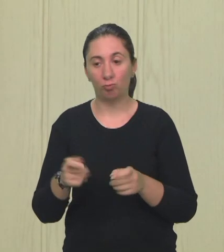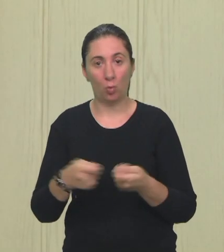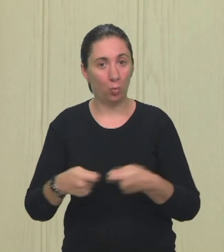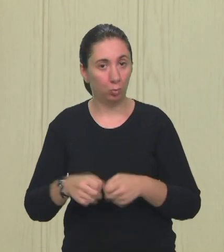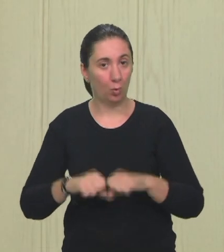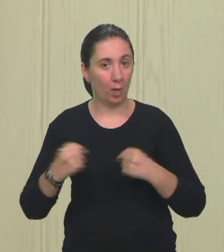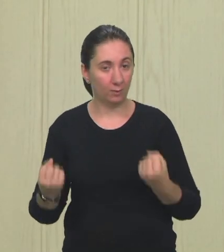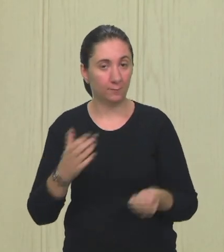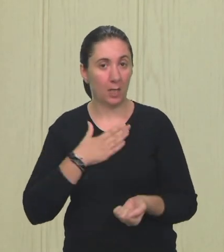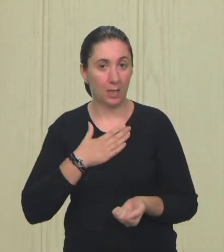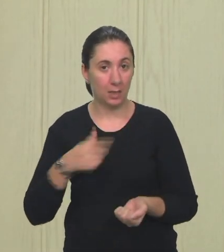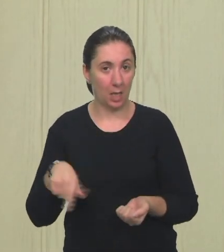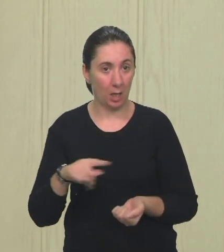udruge.